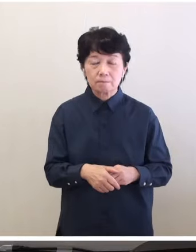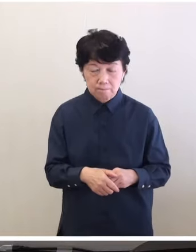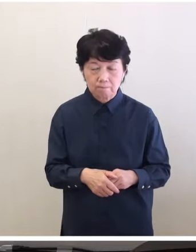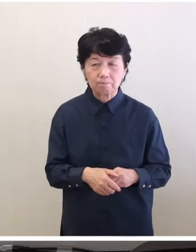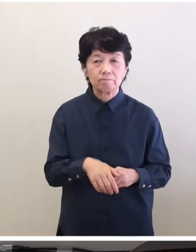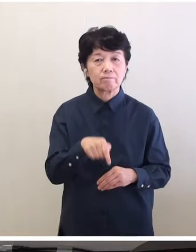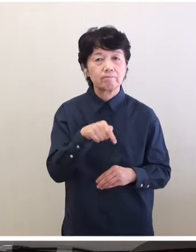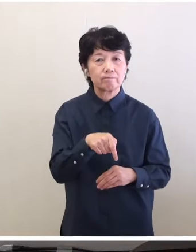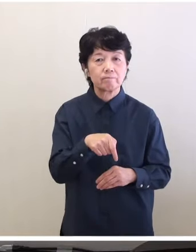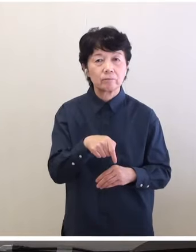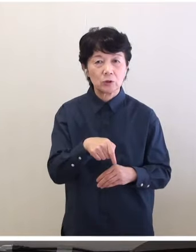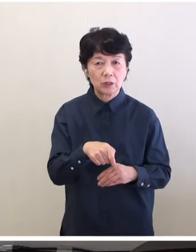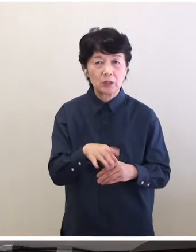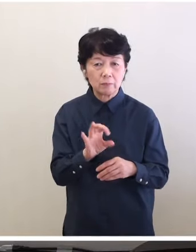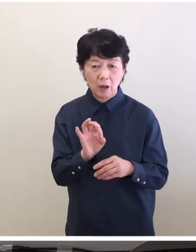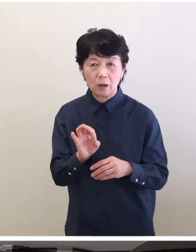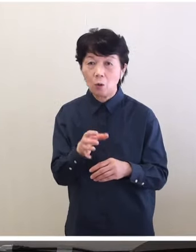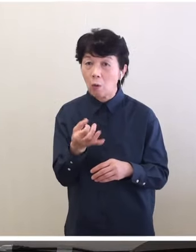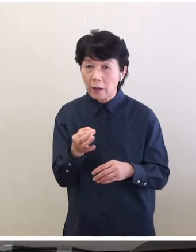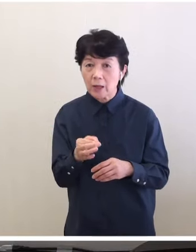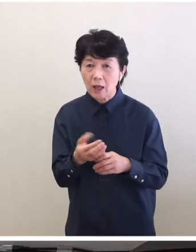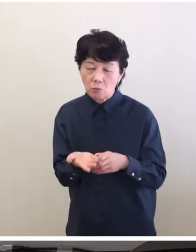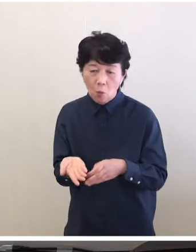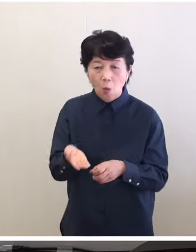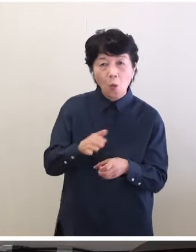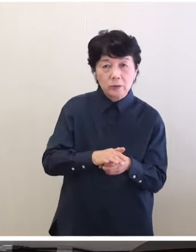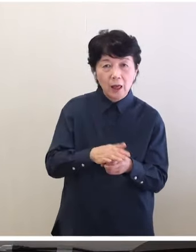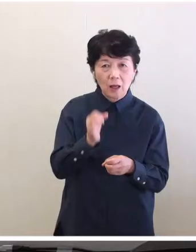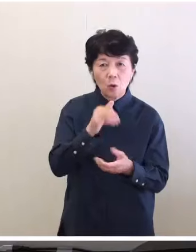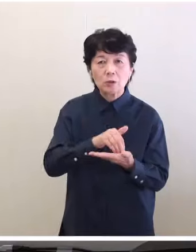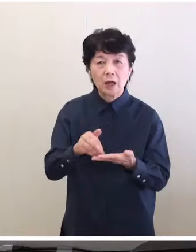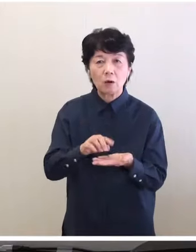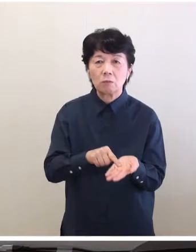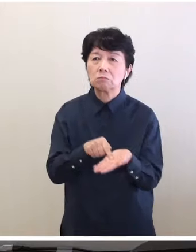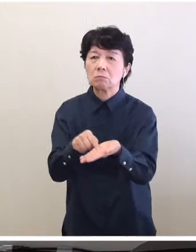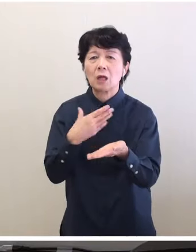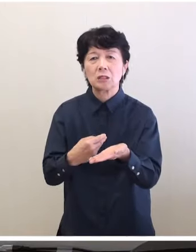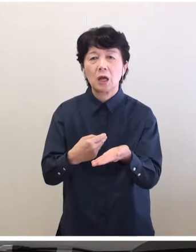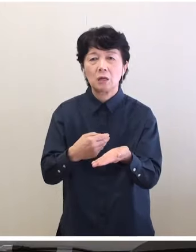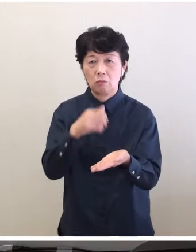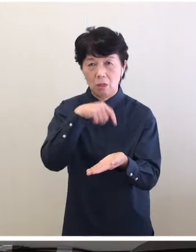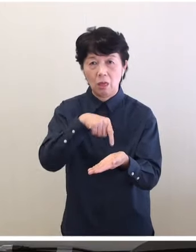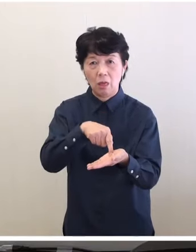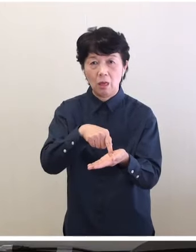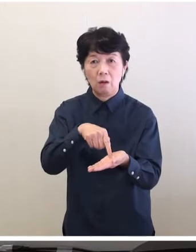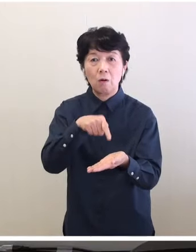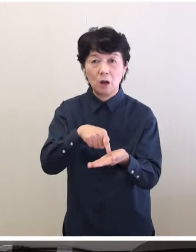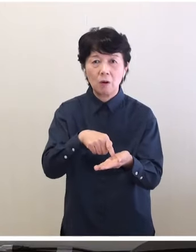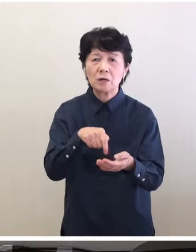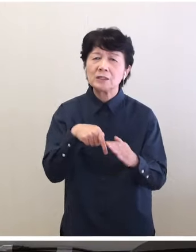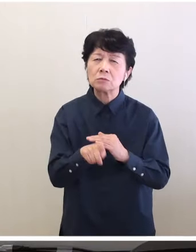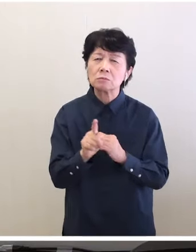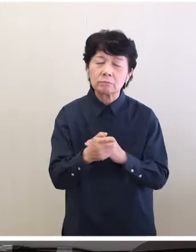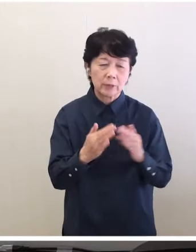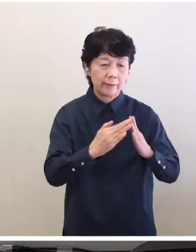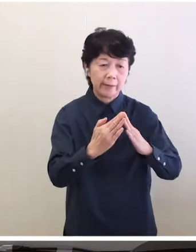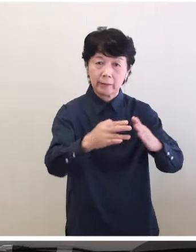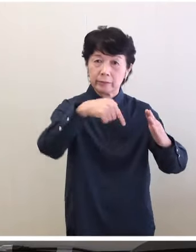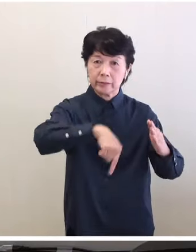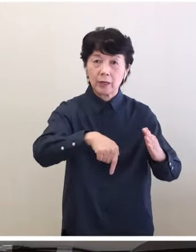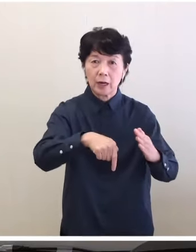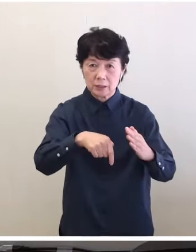11月から始まるこの市会にですね、補正予算を提出をしたいと。それはこの住宅街にこ